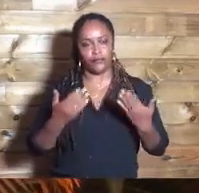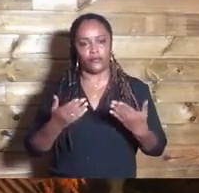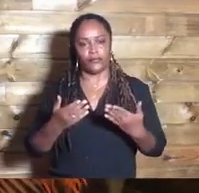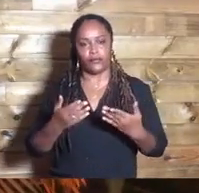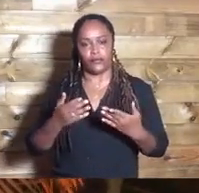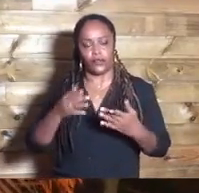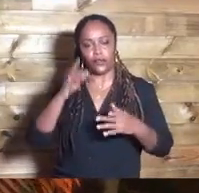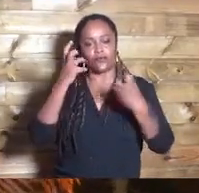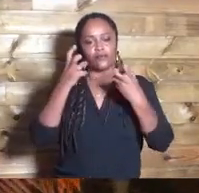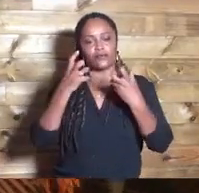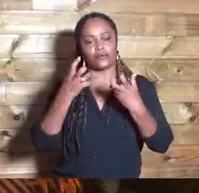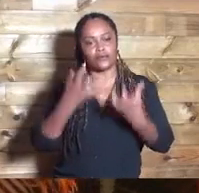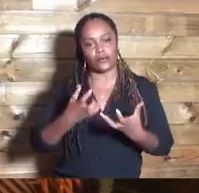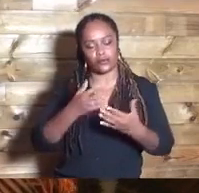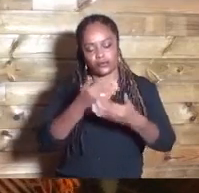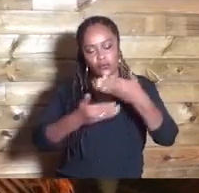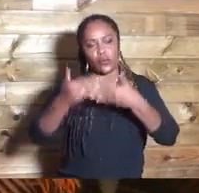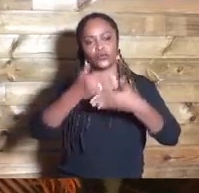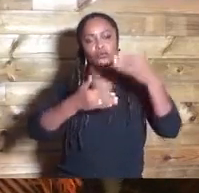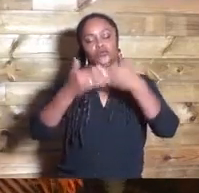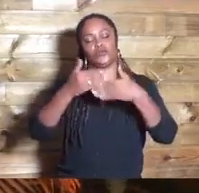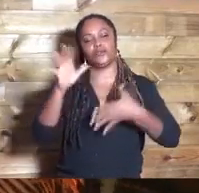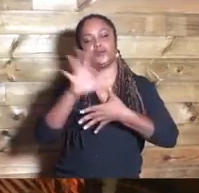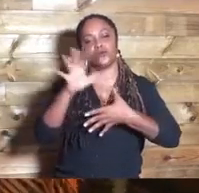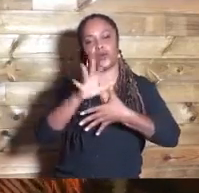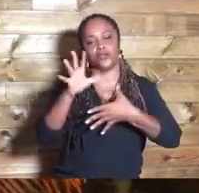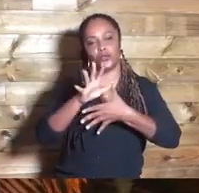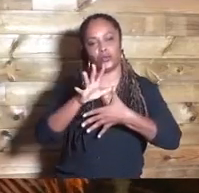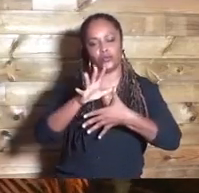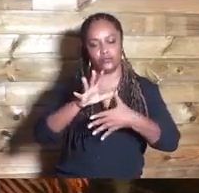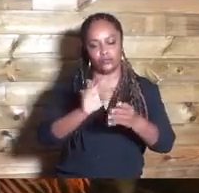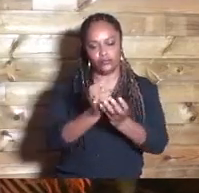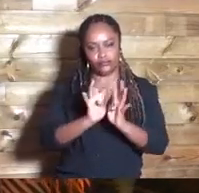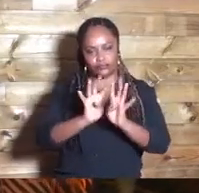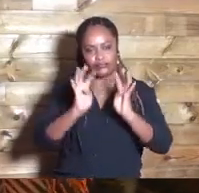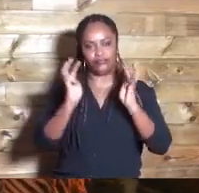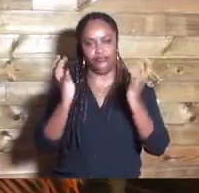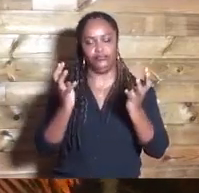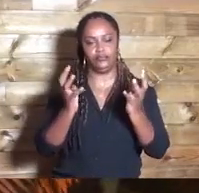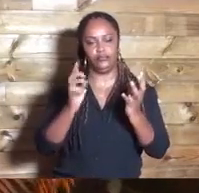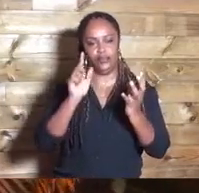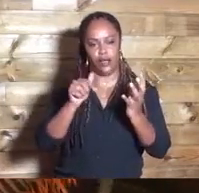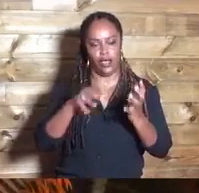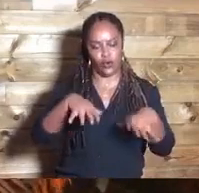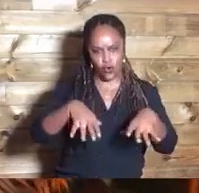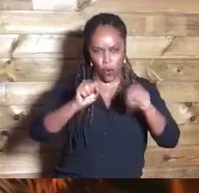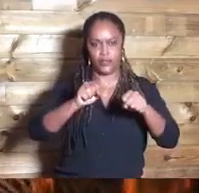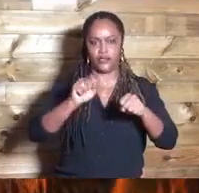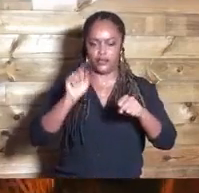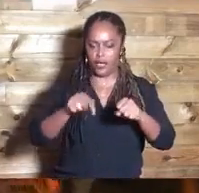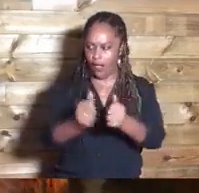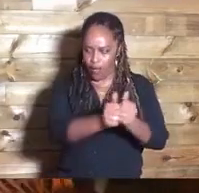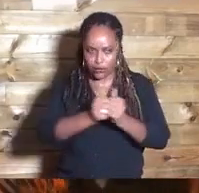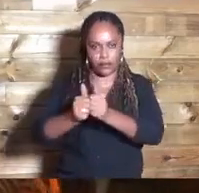Comptez-nous pour construire en Guadeloupe, en parlement, avec compétences nous qui décidons de prendre